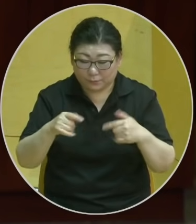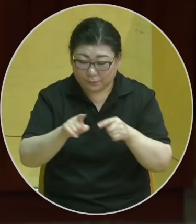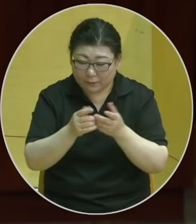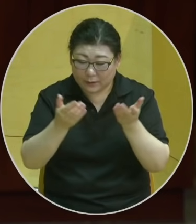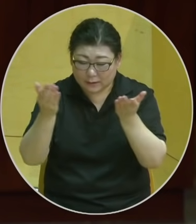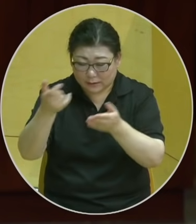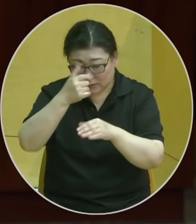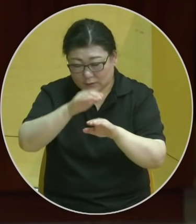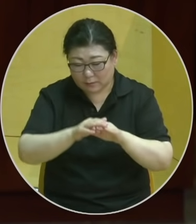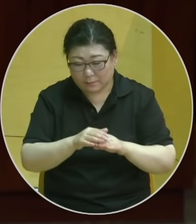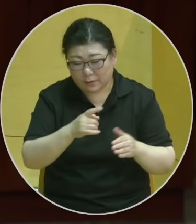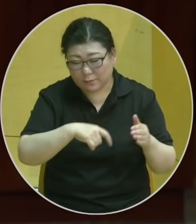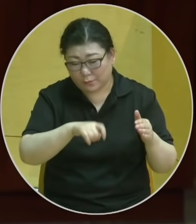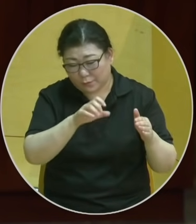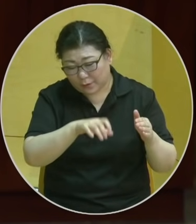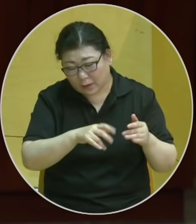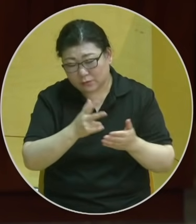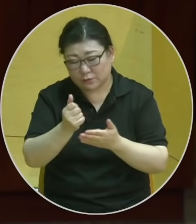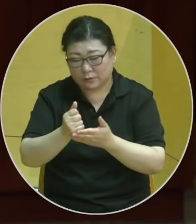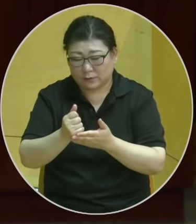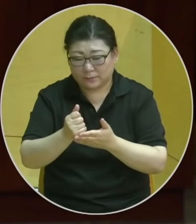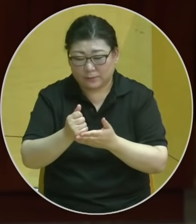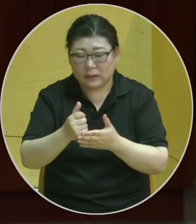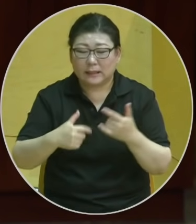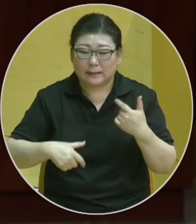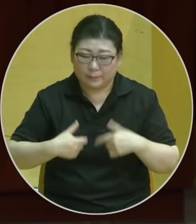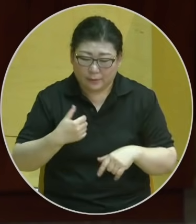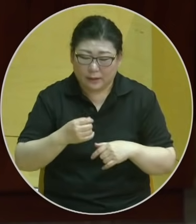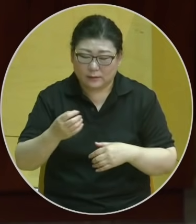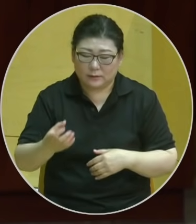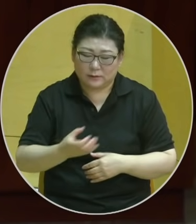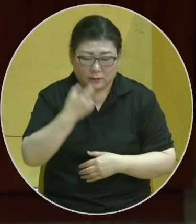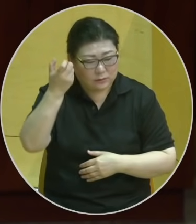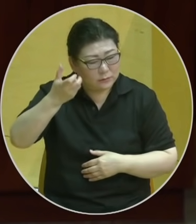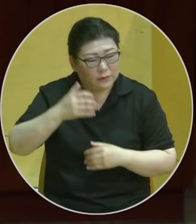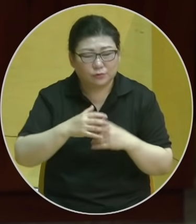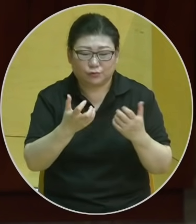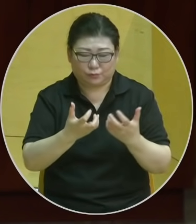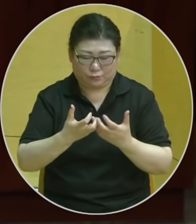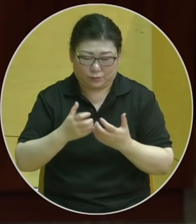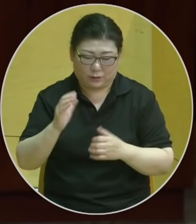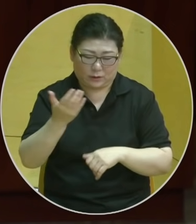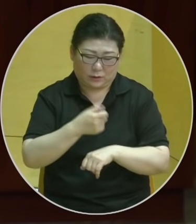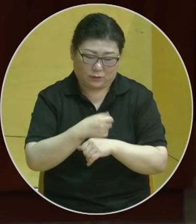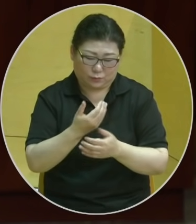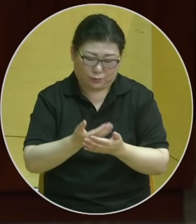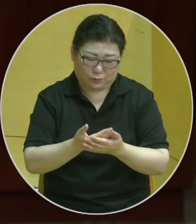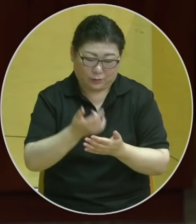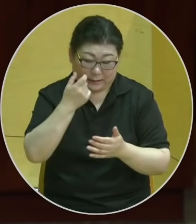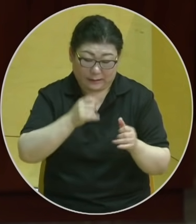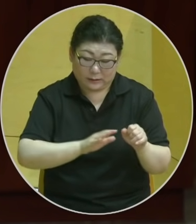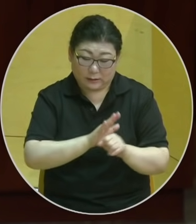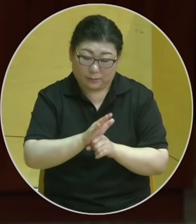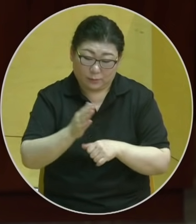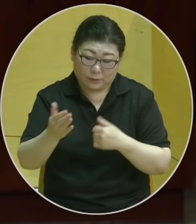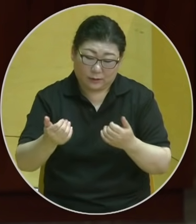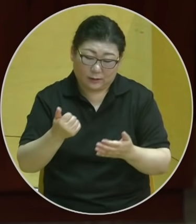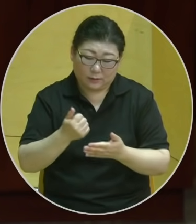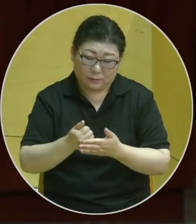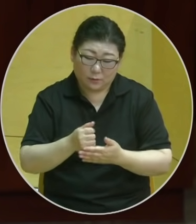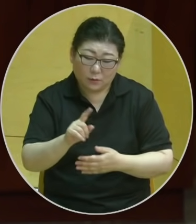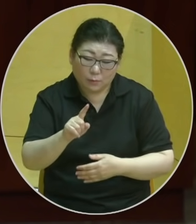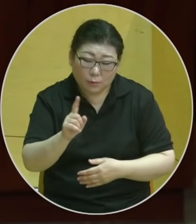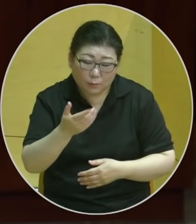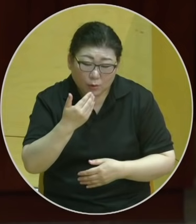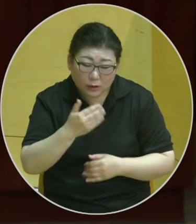예배가 주님 기뻐하시는 성령 충만한 예배가 되게 하여 주시옵소서. 자비로우신 하나님 아버지, 너희는 무엇을